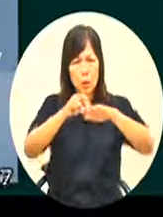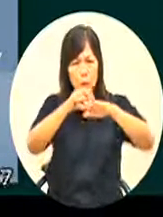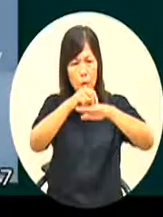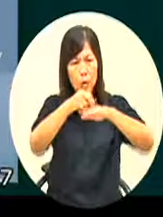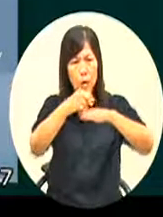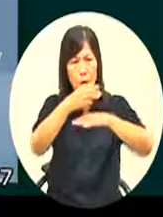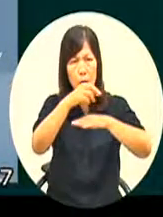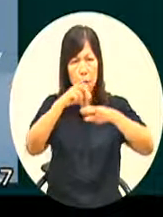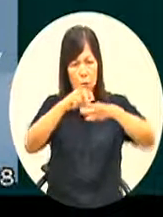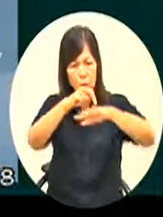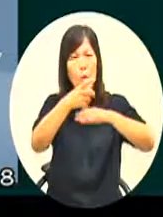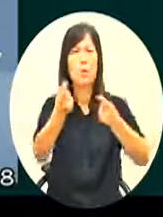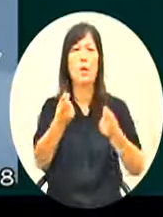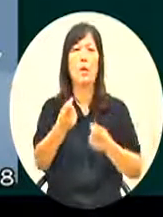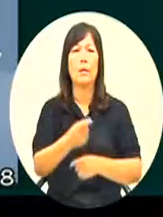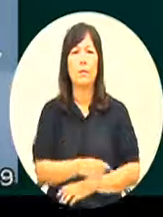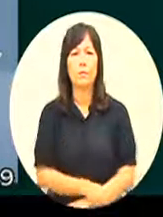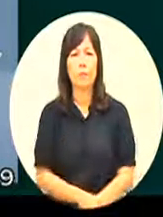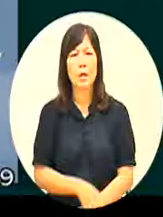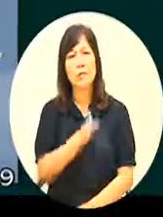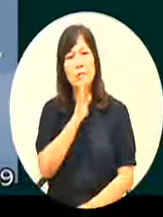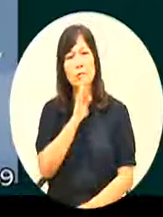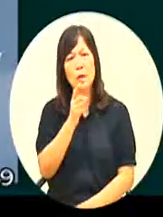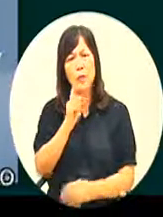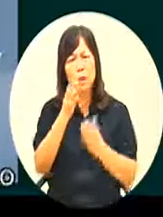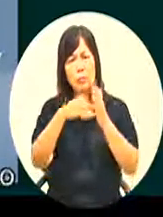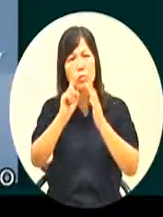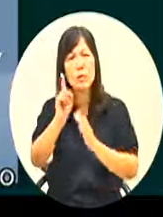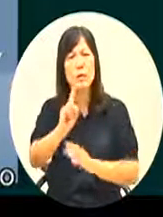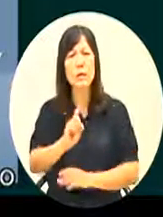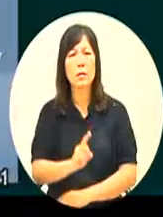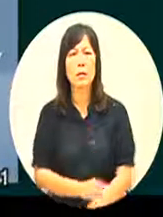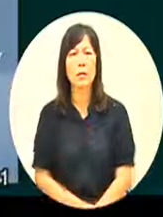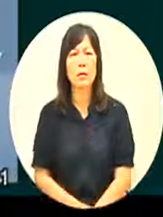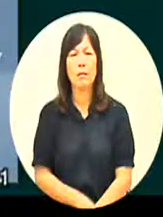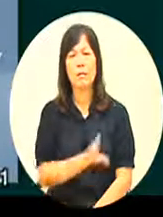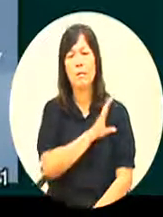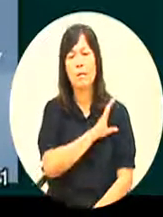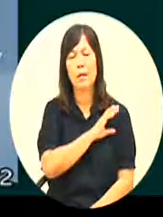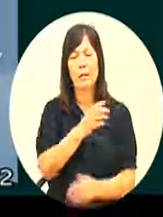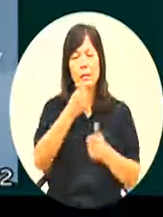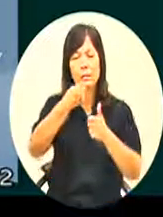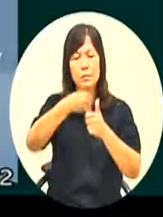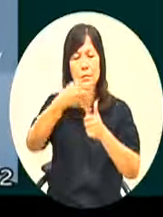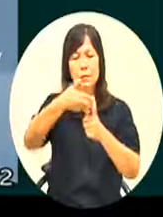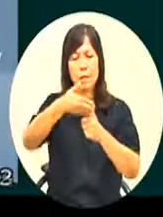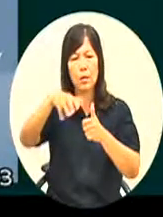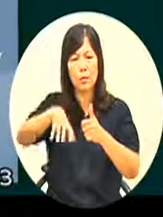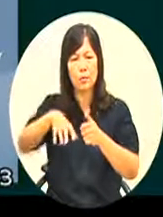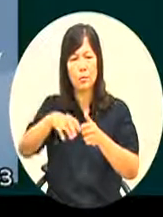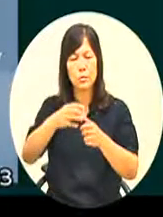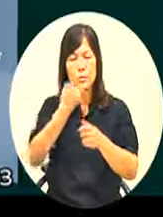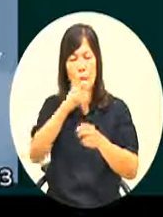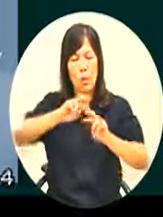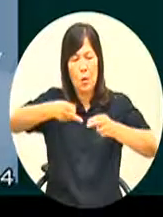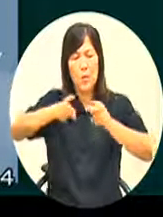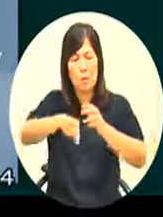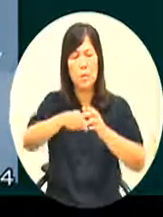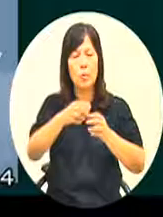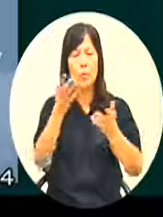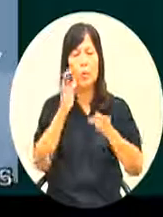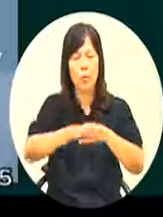楼梯间的走道。好，是啊，是哪一个学校？当然了，应该是教育局知道，一定会纠正这个行政主管机